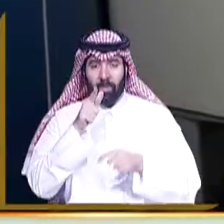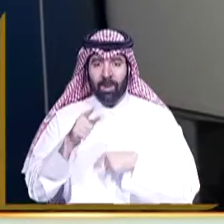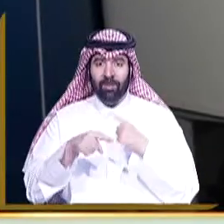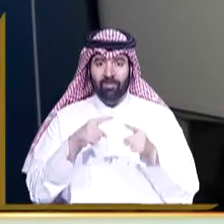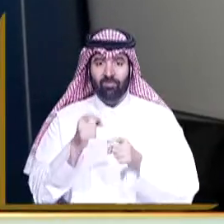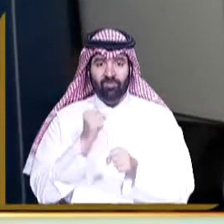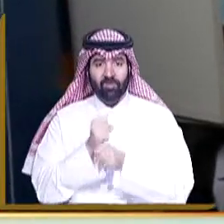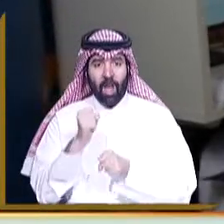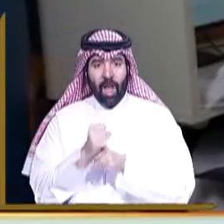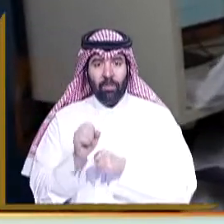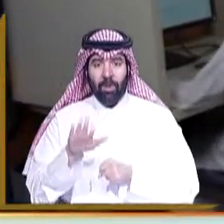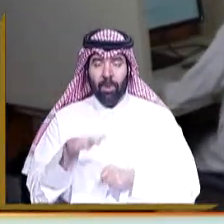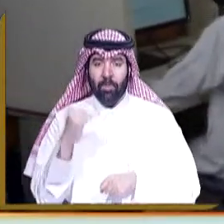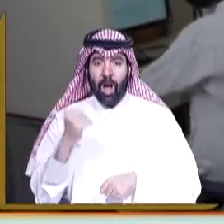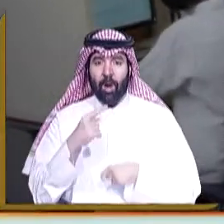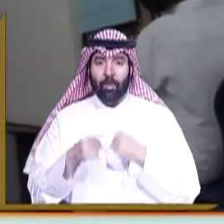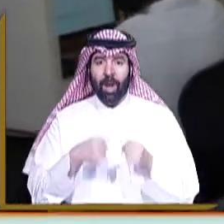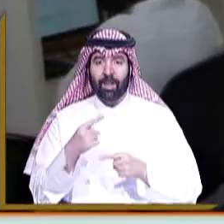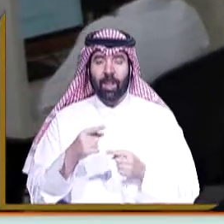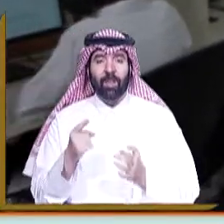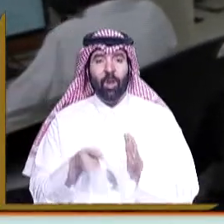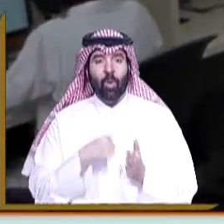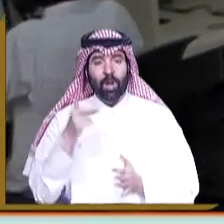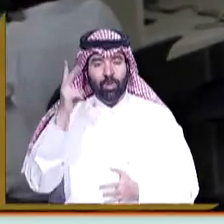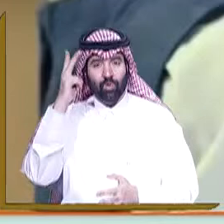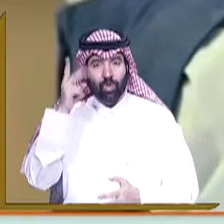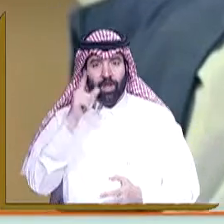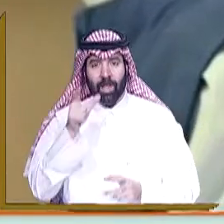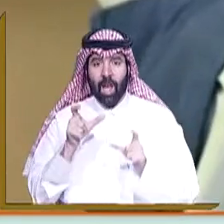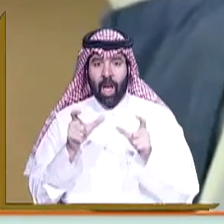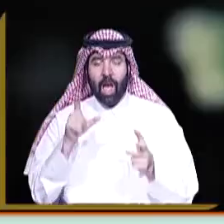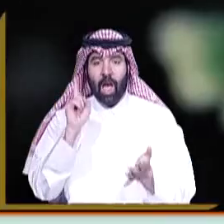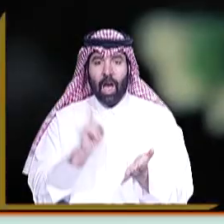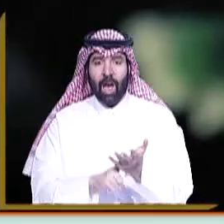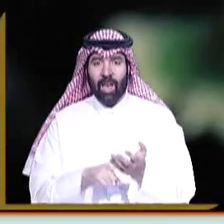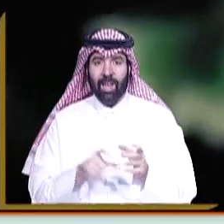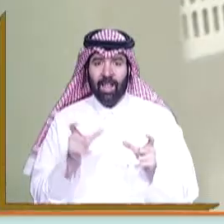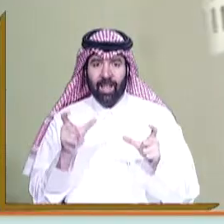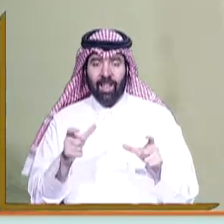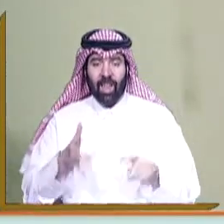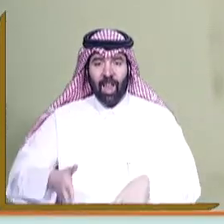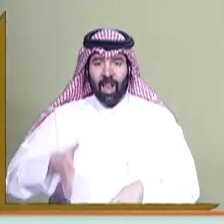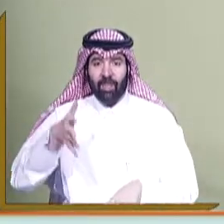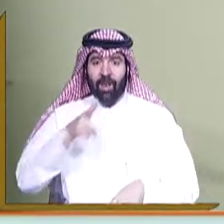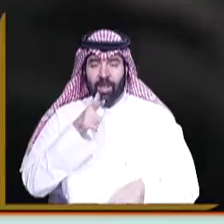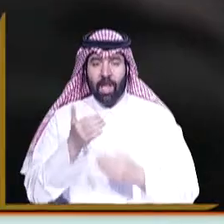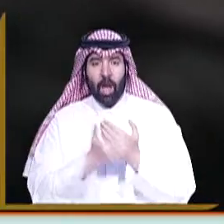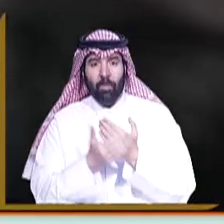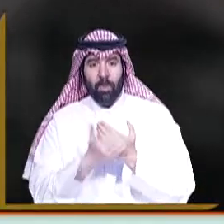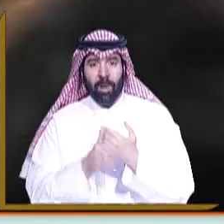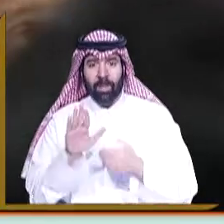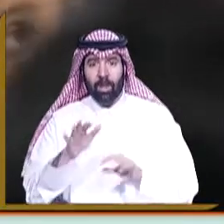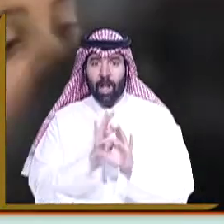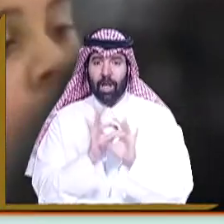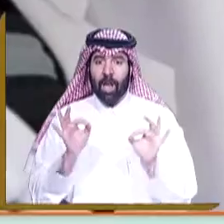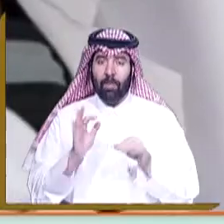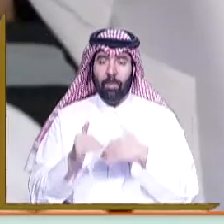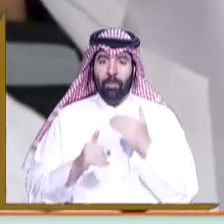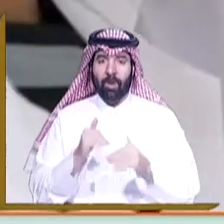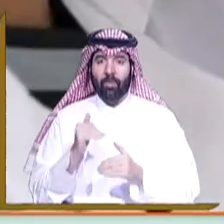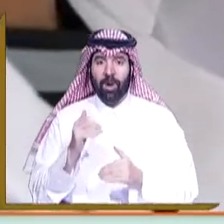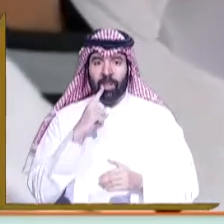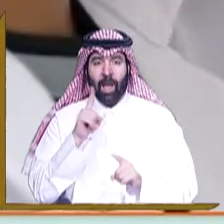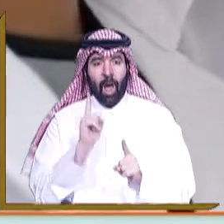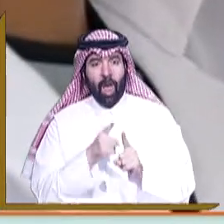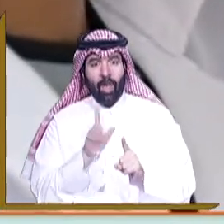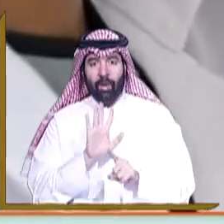اللازمة. المملكة أولت اهتماما كبيرا لحقوق الأطفال، وسنت أنظمة لحمايتهم بوجه عام ومن الإيذاء